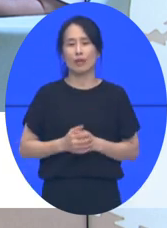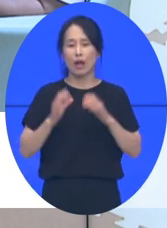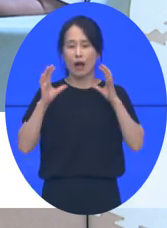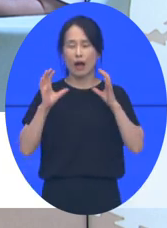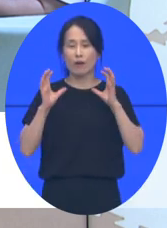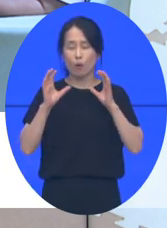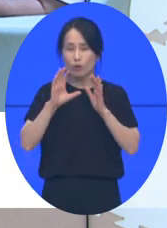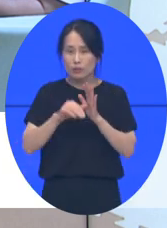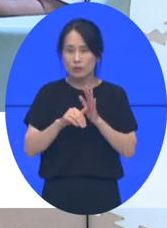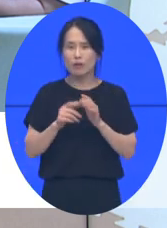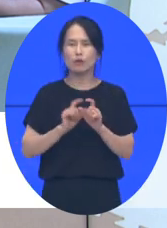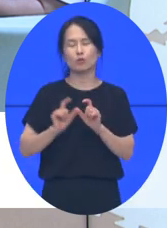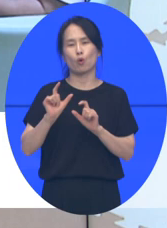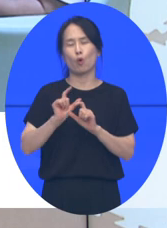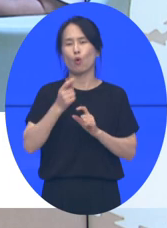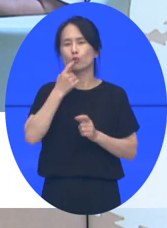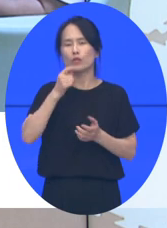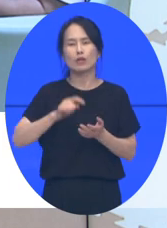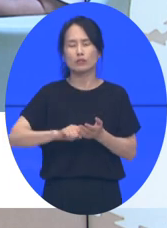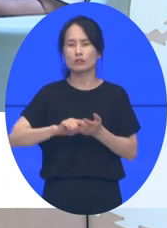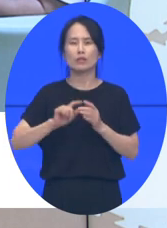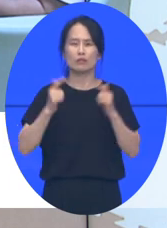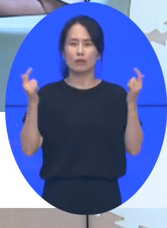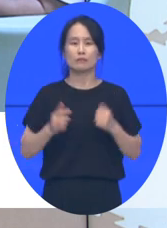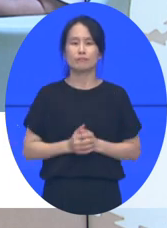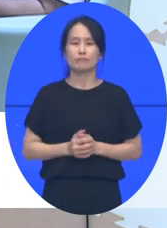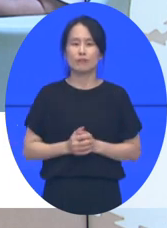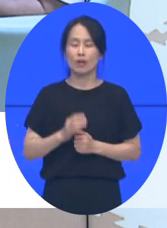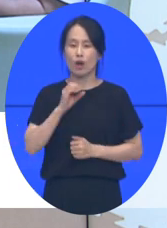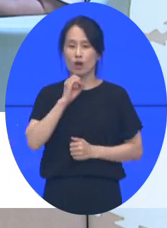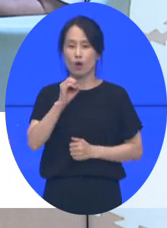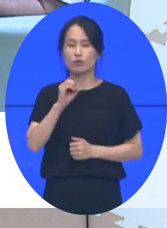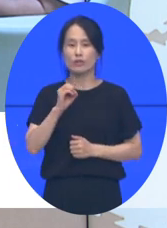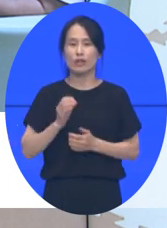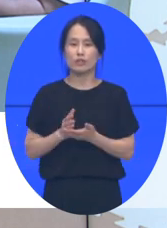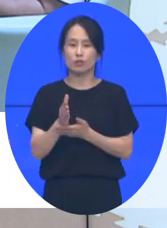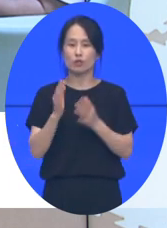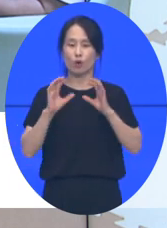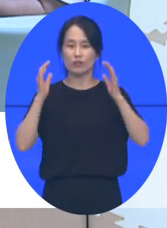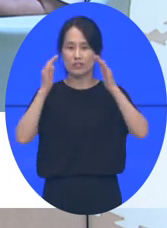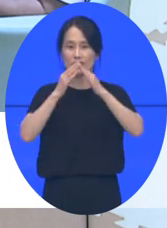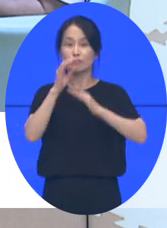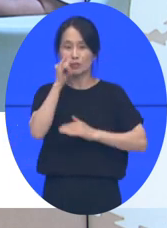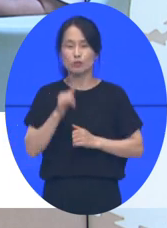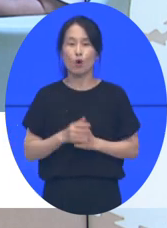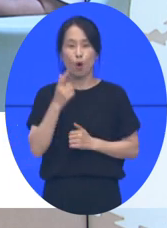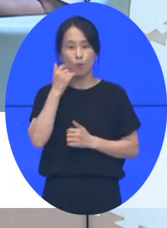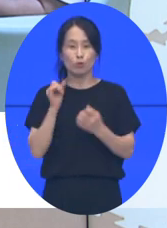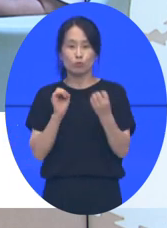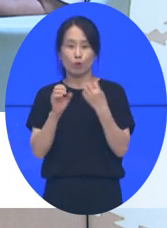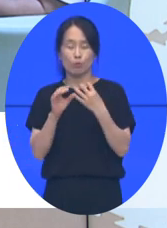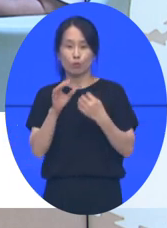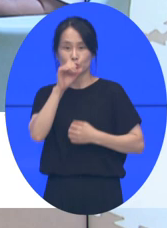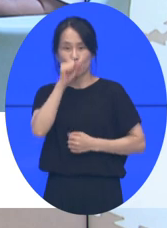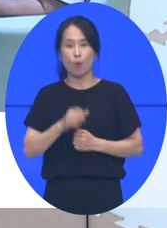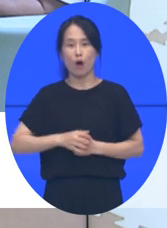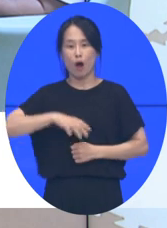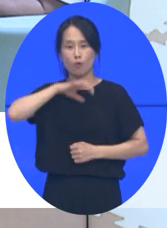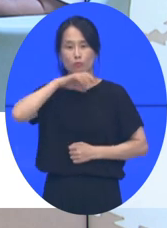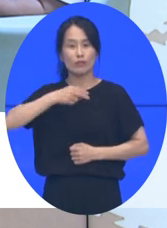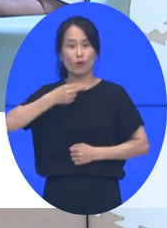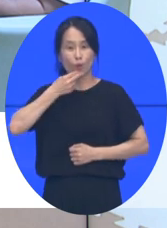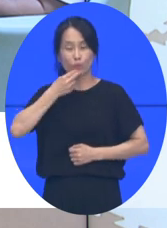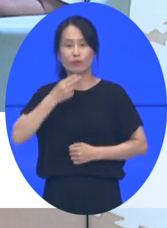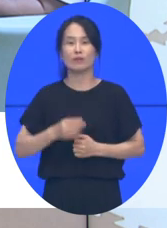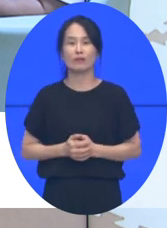아이가 어릴수록 더욱 그렇겠죠. 경기도에는 0세아 전용 어린이집이 있는데 부모들의 반응이 좋습니다. 불만이 없을